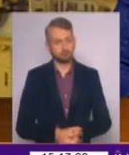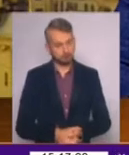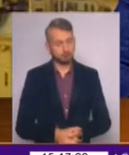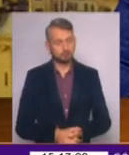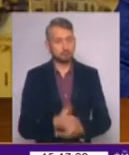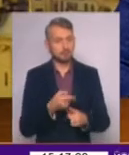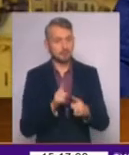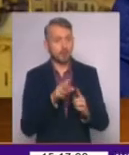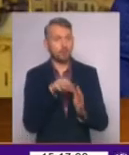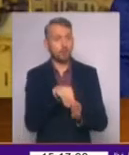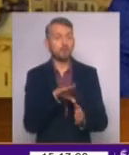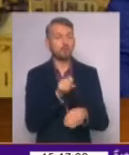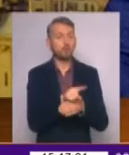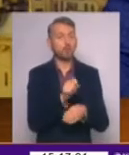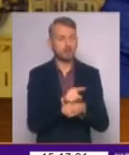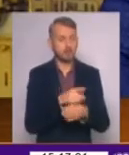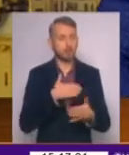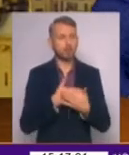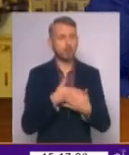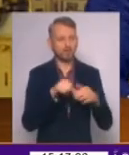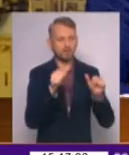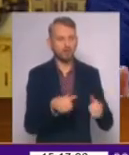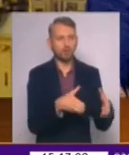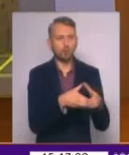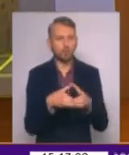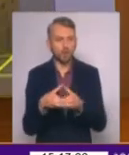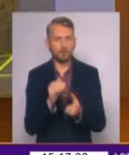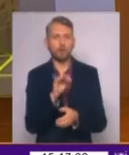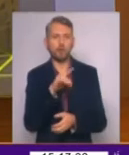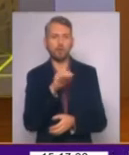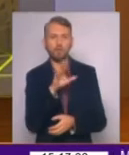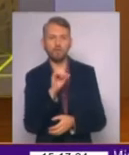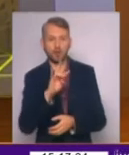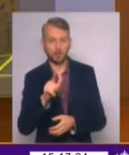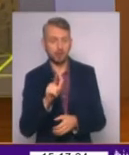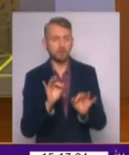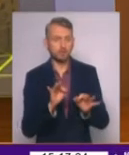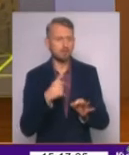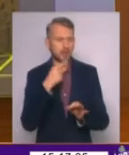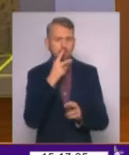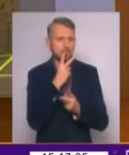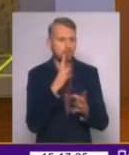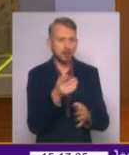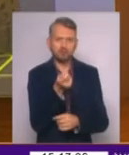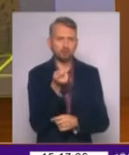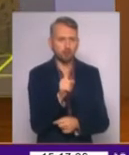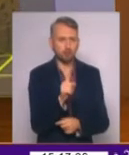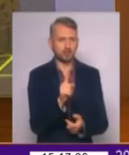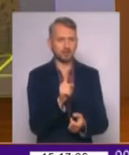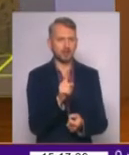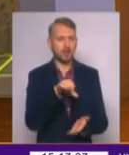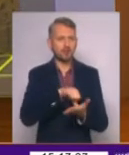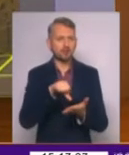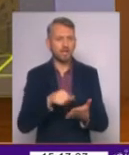Ну, це входить в функції громадських формувань. Ну, зрозуміло, що ми не бачили жодних